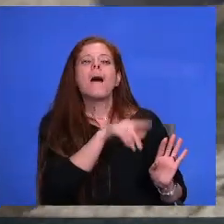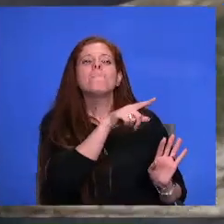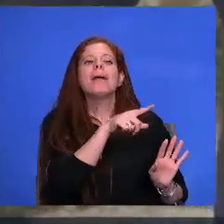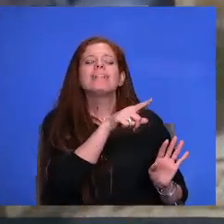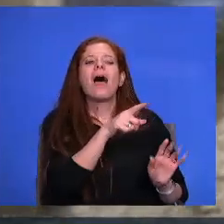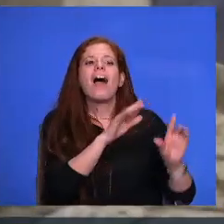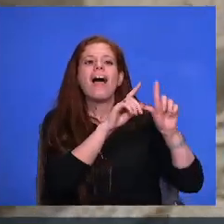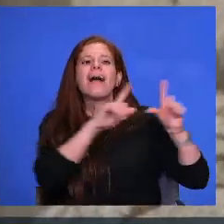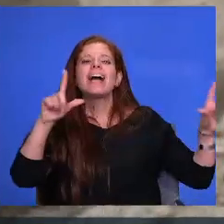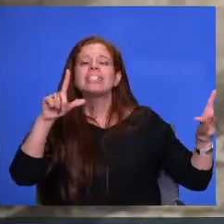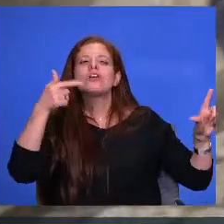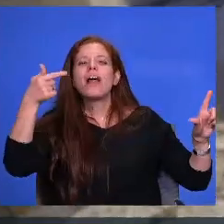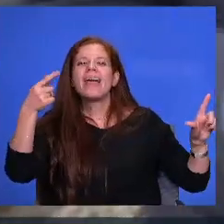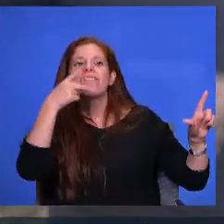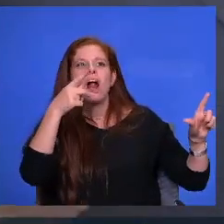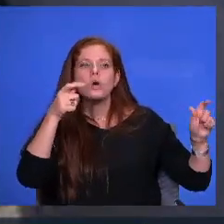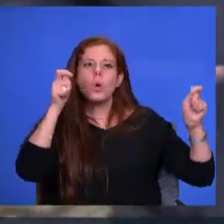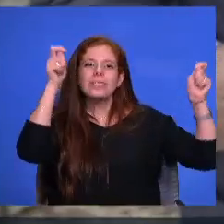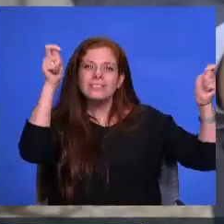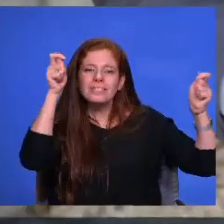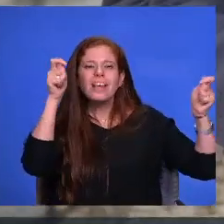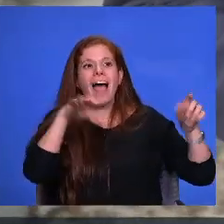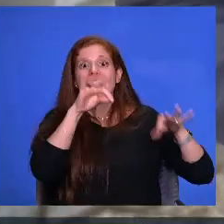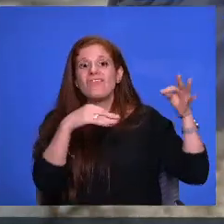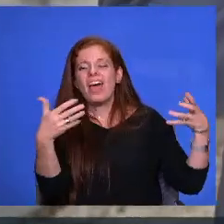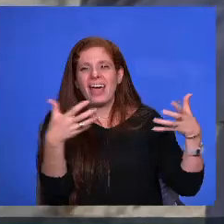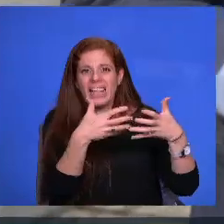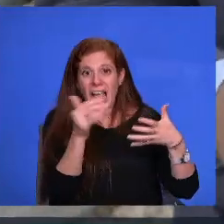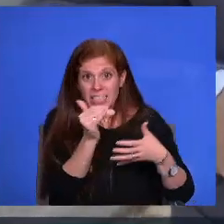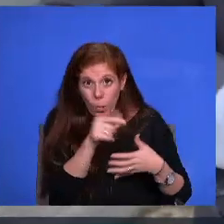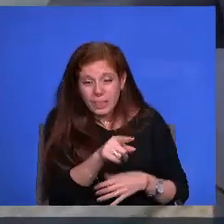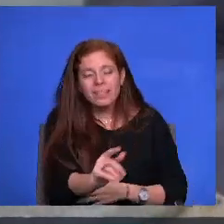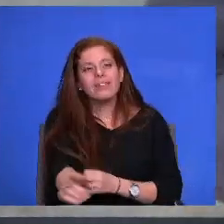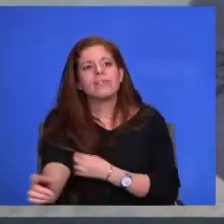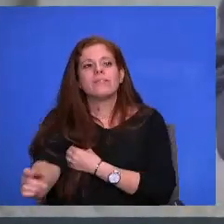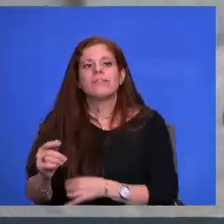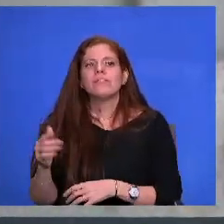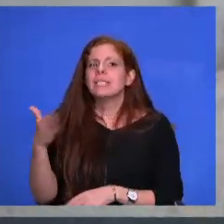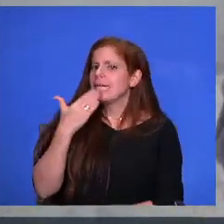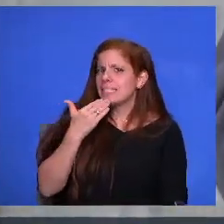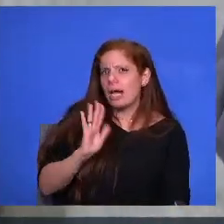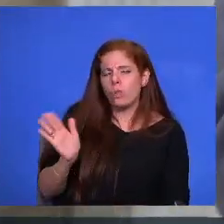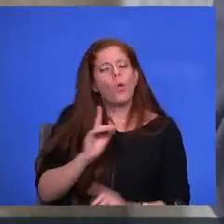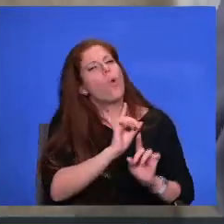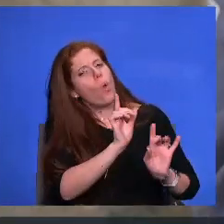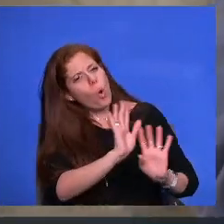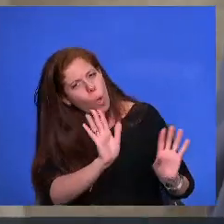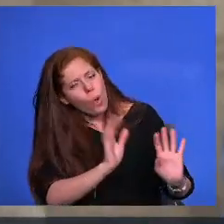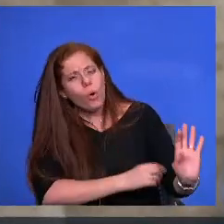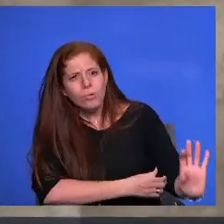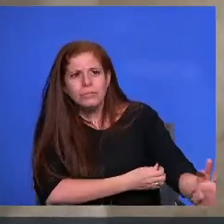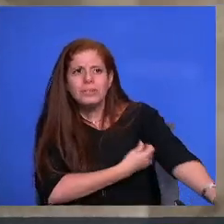פלקונס, הנבחרת הסעודית. דגל ישראל עוד עדיין. לא, לא, לא, לא. לא צריך,